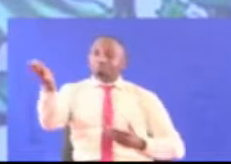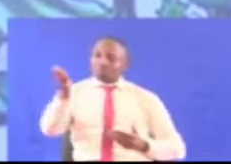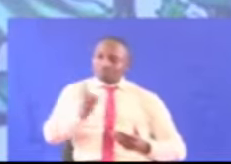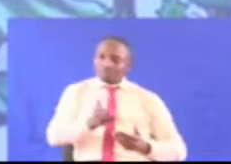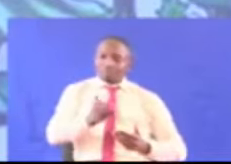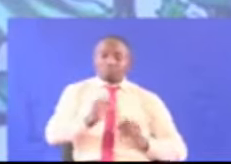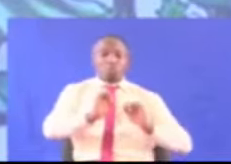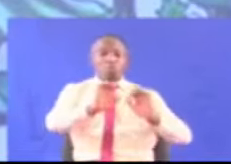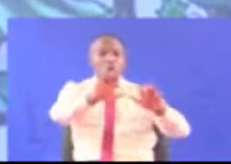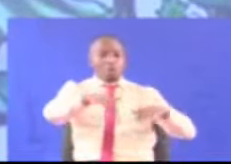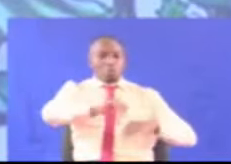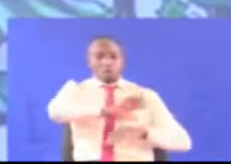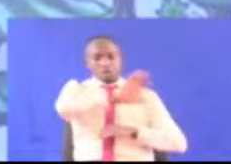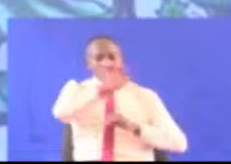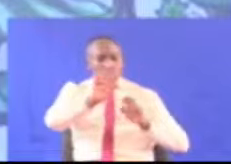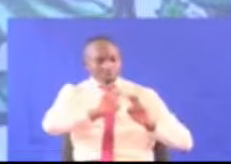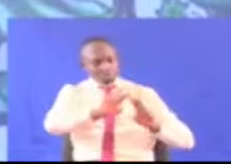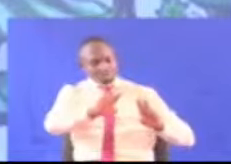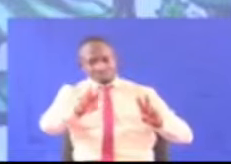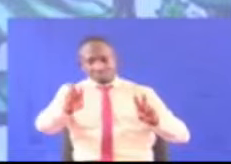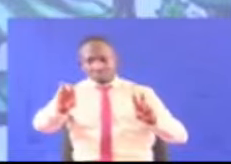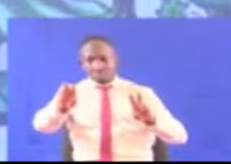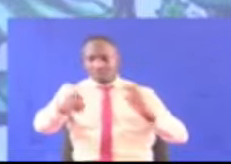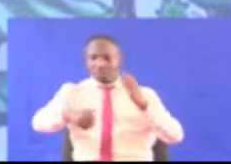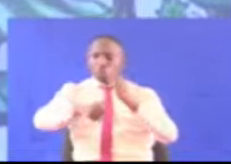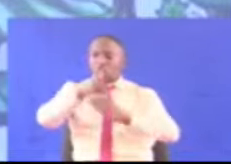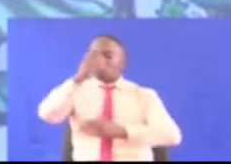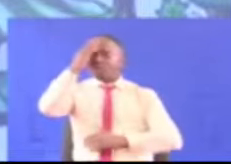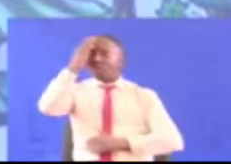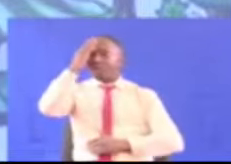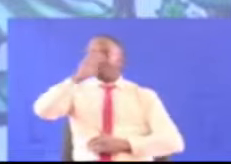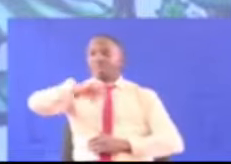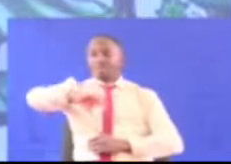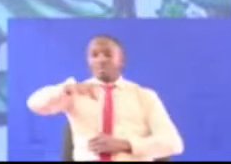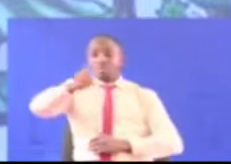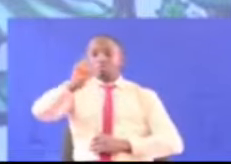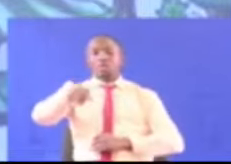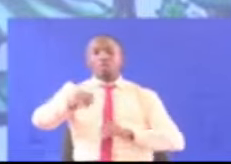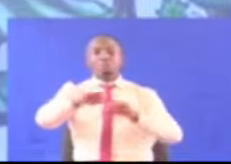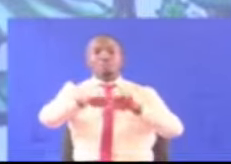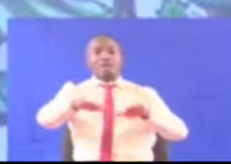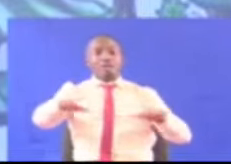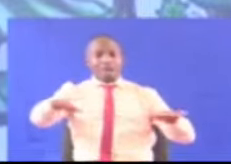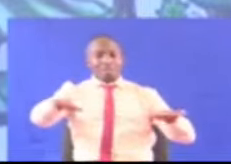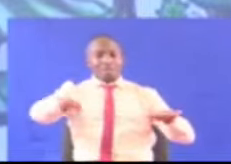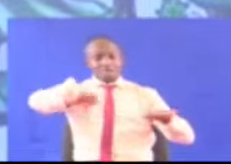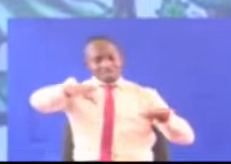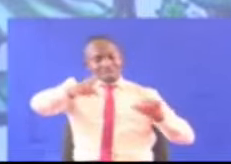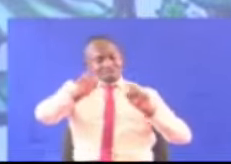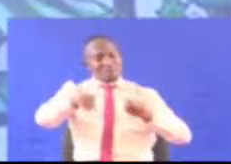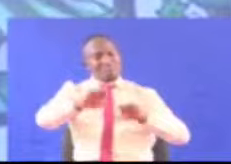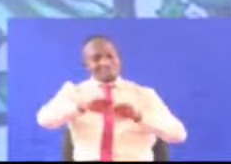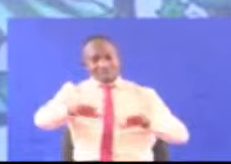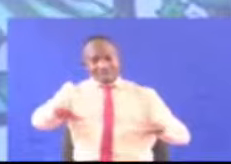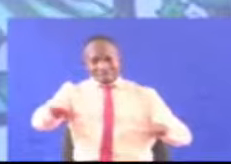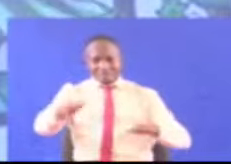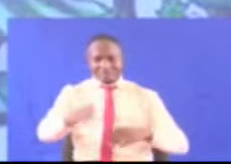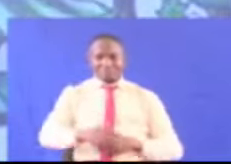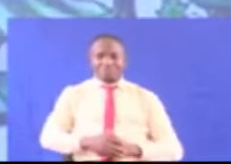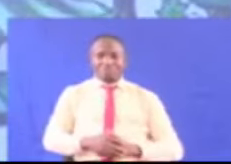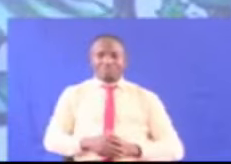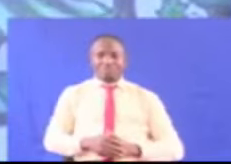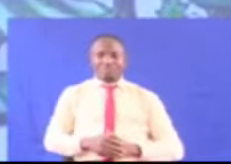ili wabunge wenzangu lakini na viongozi wenzangu wajue jimbo liko salama, jimbo liko salama.